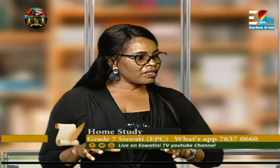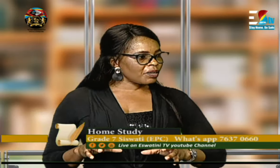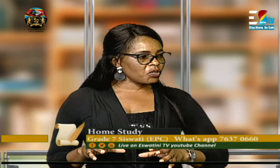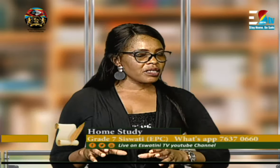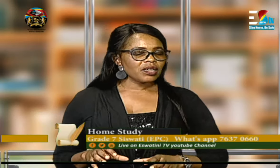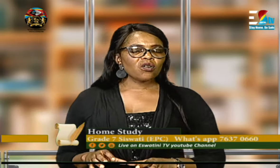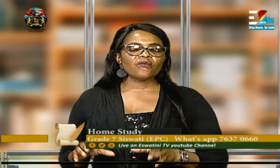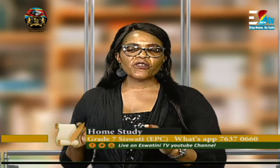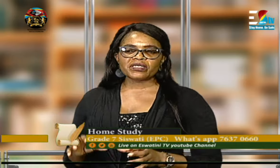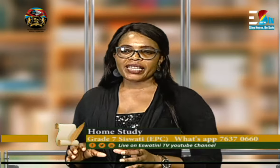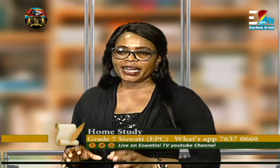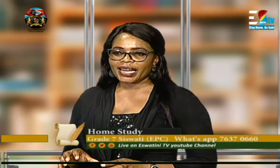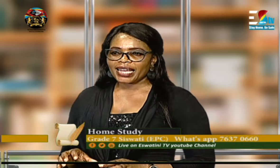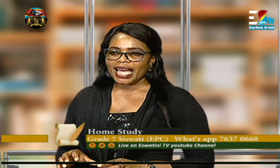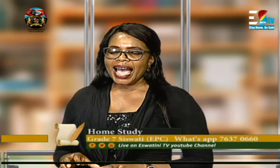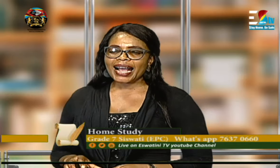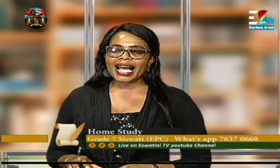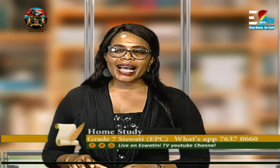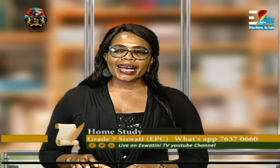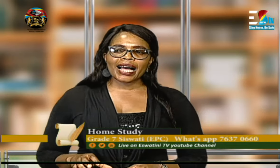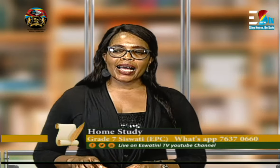kubhaleni kwenzaba ukuthi umfundzi ekhaya